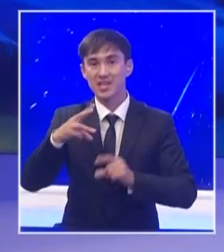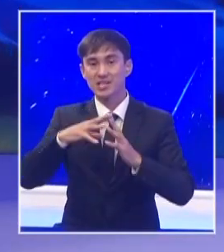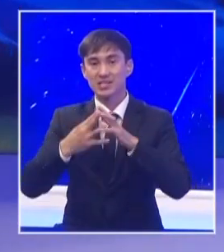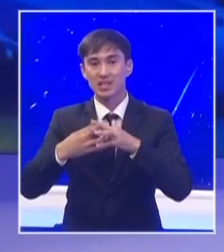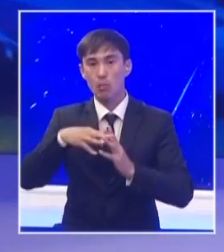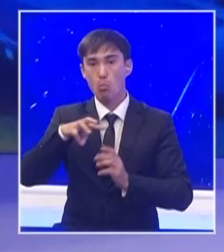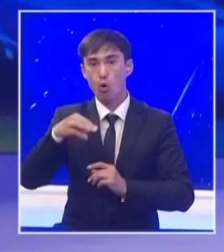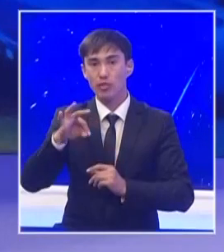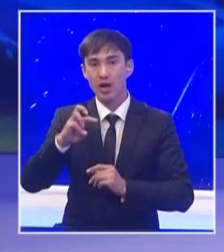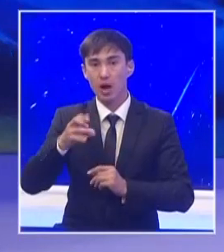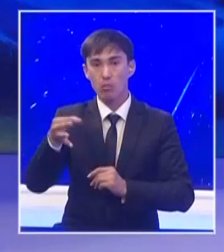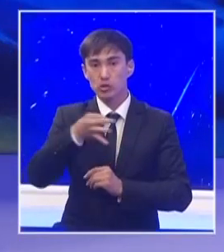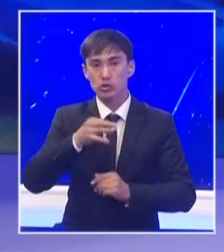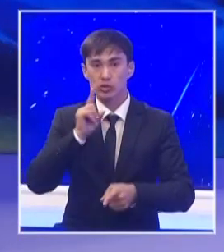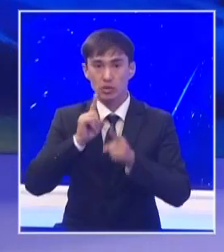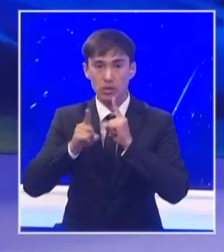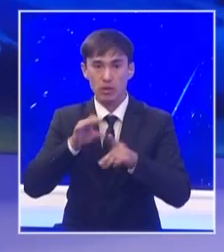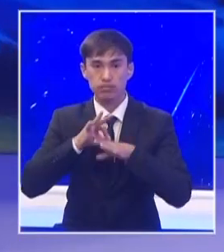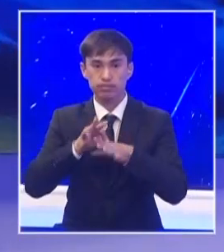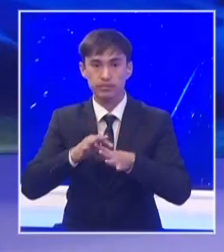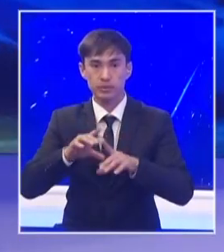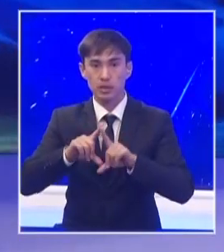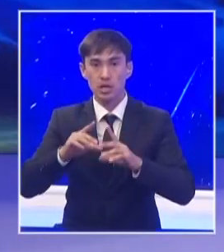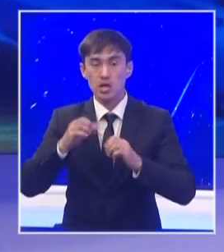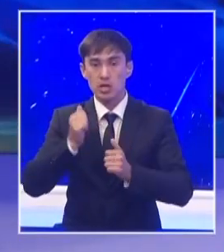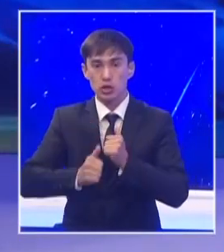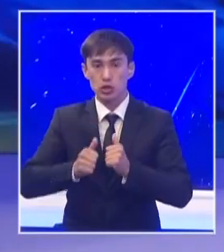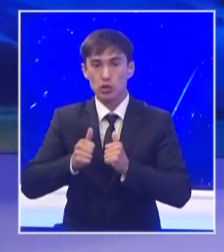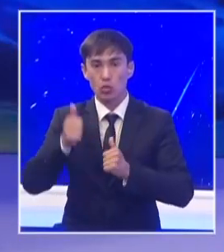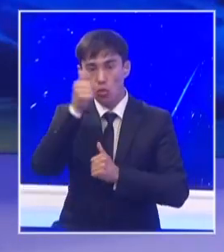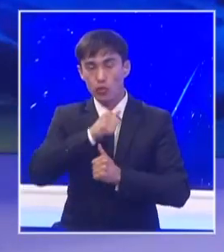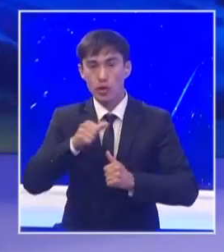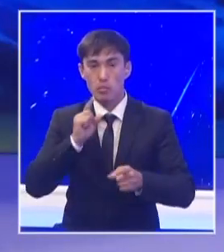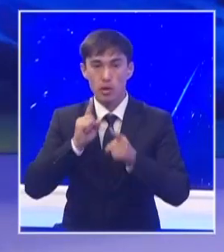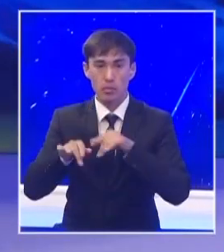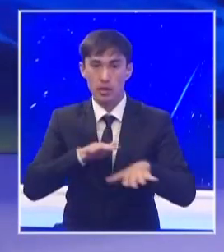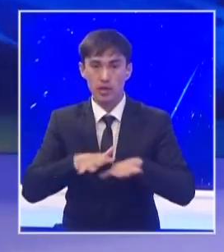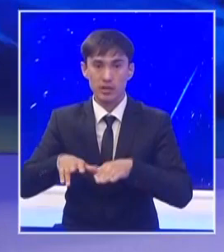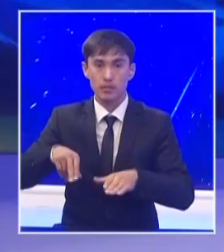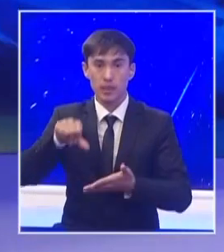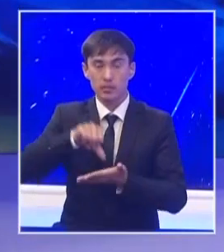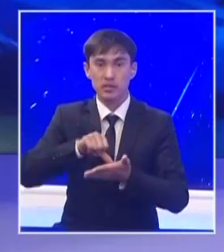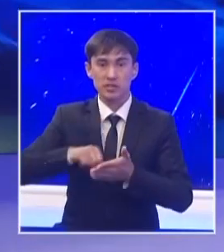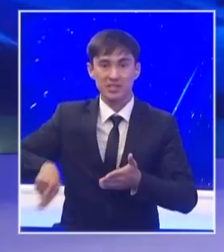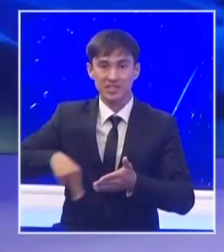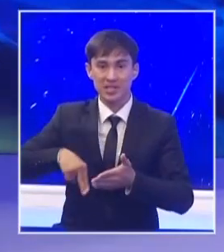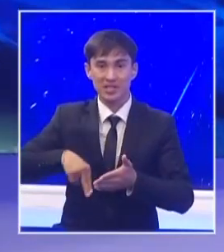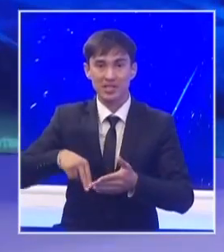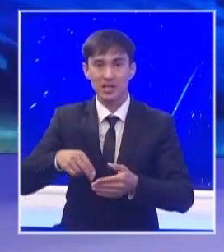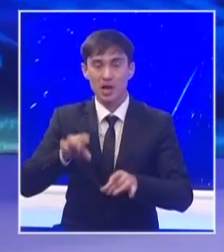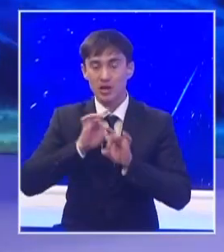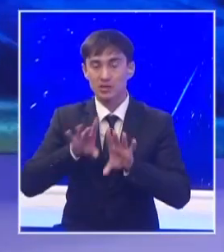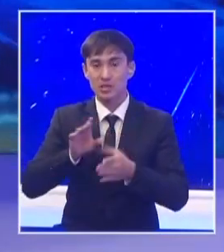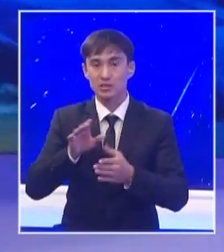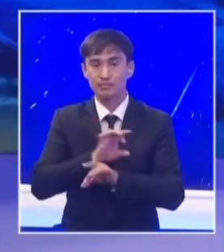семинар для малокомплектных сельских школ. Ежегодное мероприятие посетили директоры и заместители районных школьных учреждений, рассказывает наш